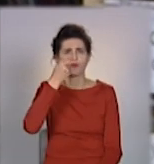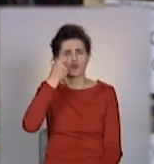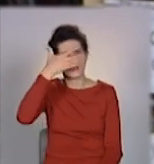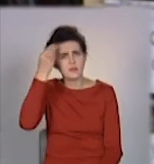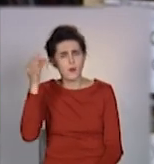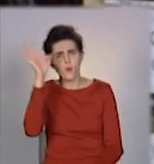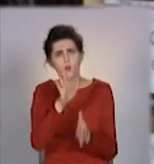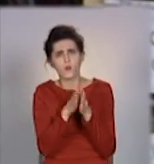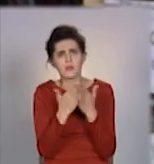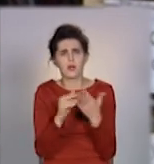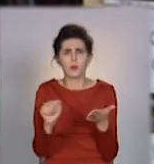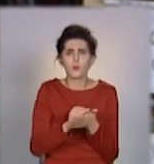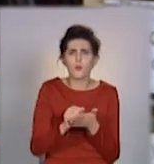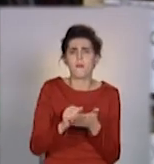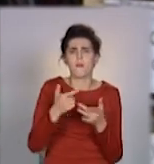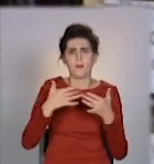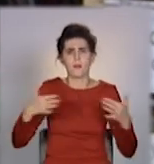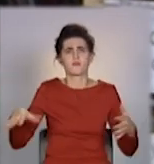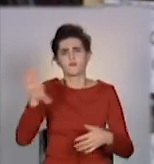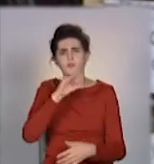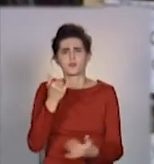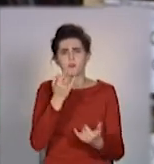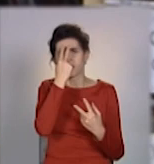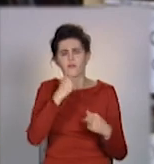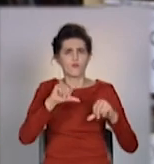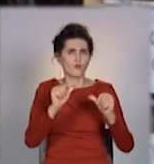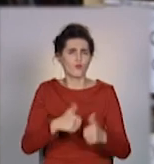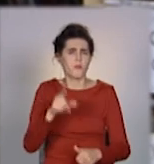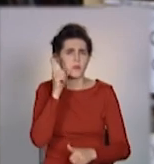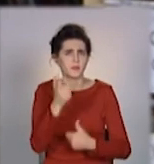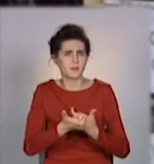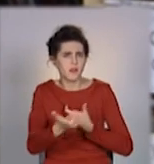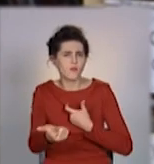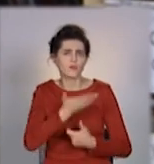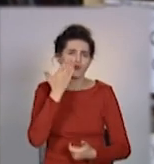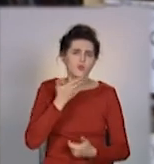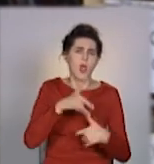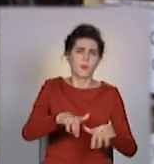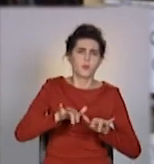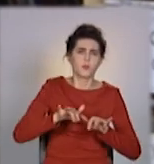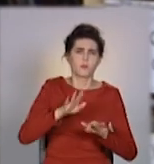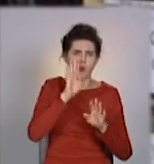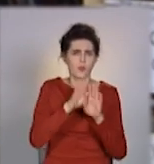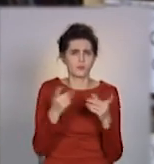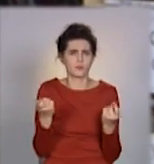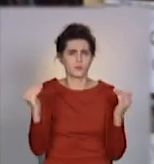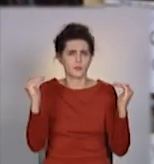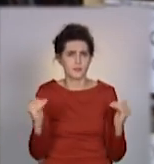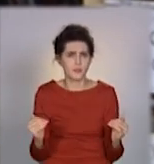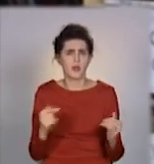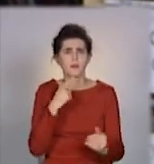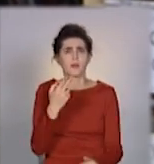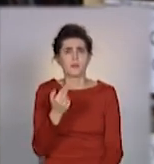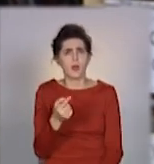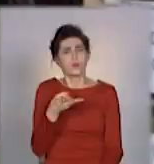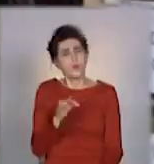інтернету, гаджетів різних, телефонів, з них, звісно, читають. Але взагалі, мені здається, що общий рівень падіння